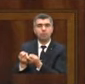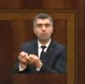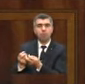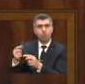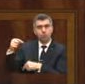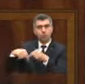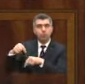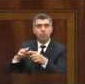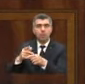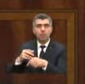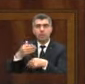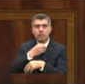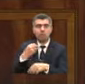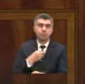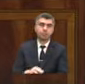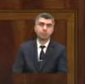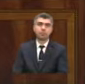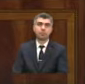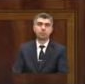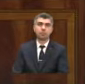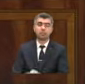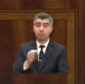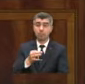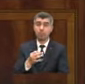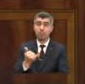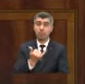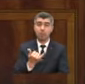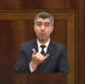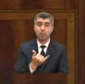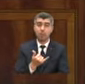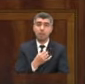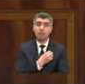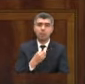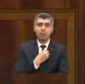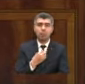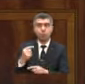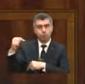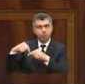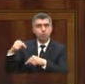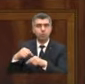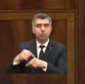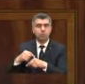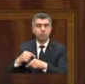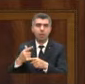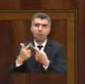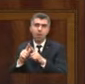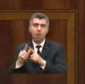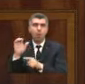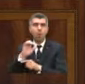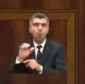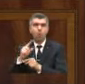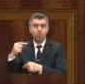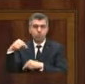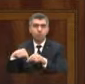كتمشي سنويا. نعم إننا في حاجة ماسة إلى موارد بشرية ولو أجنبية، لكن هذا لا يعفي الحكومة من